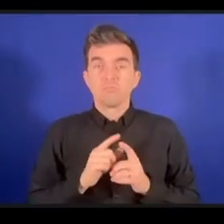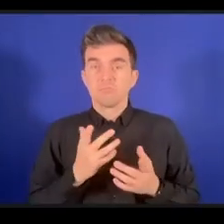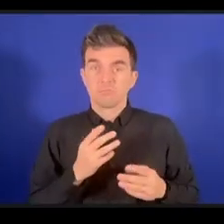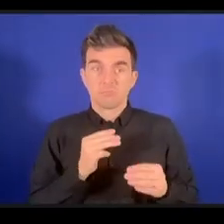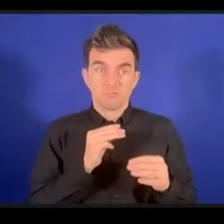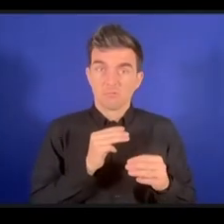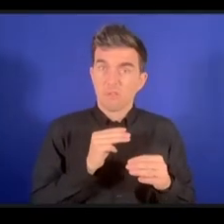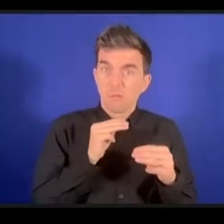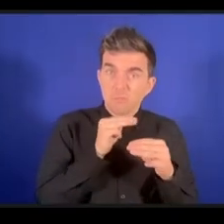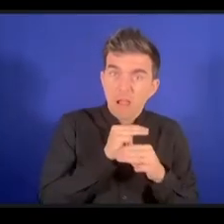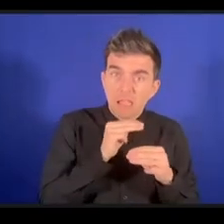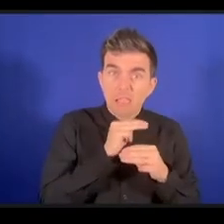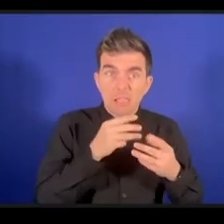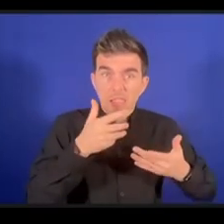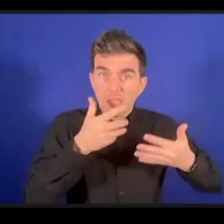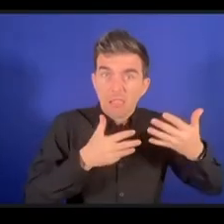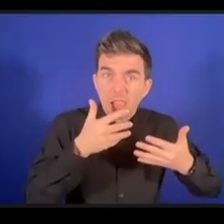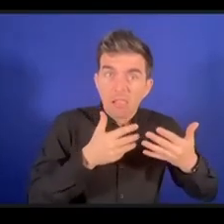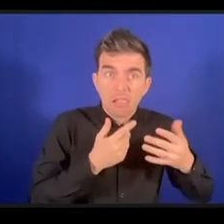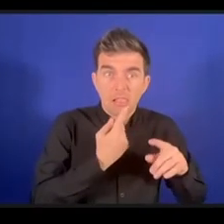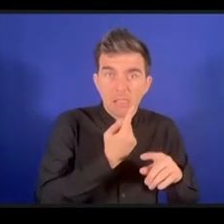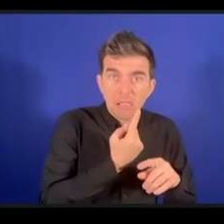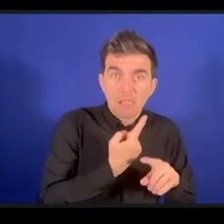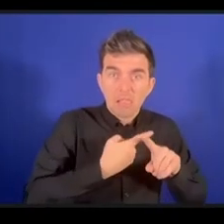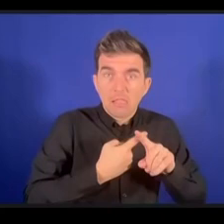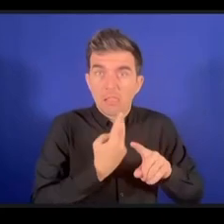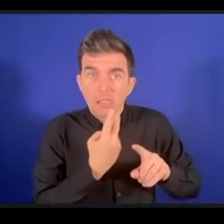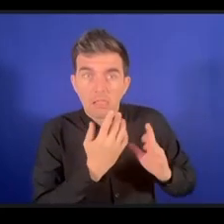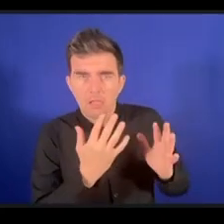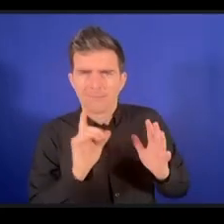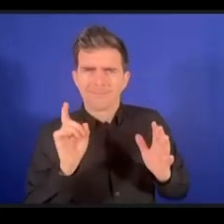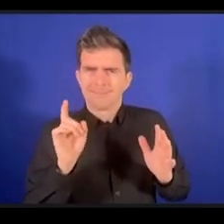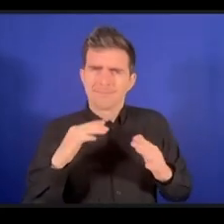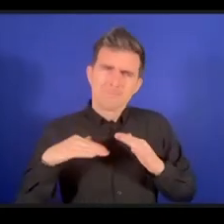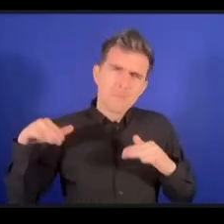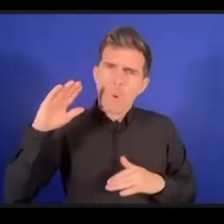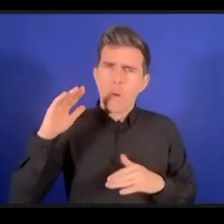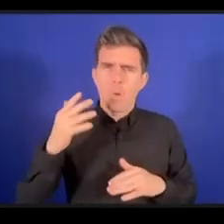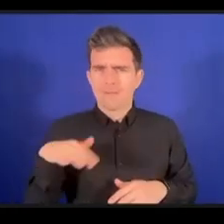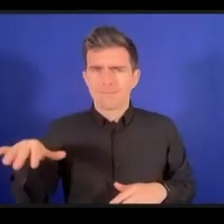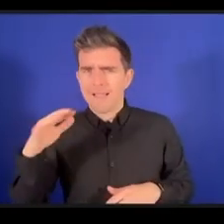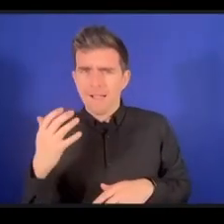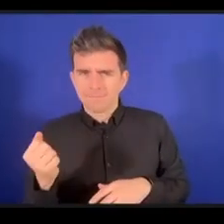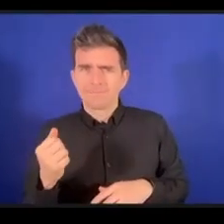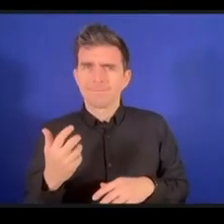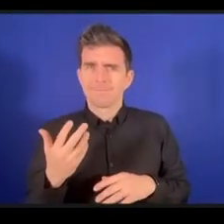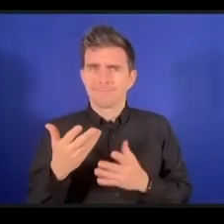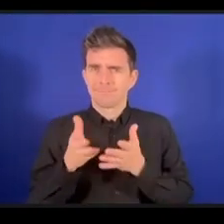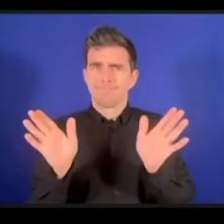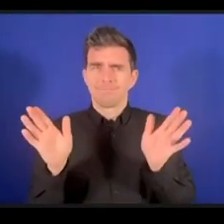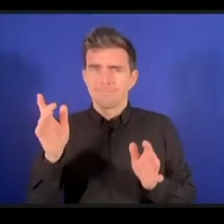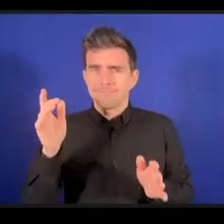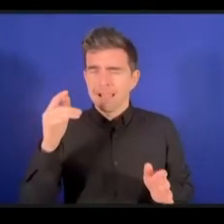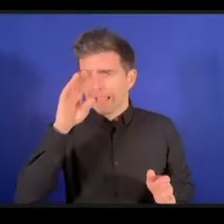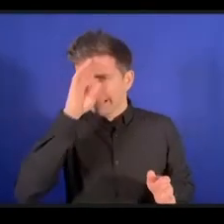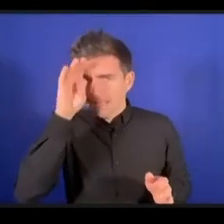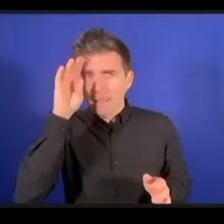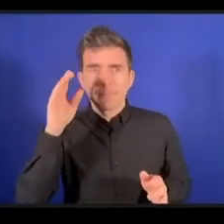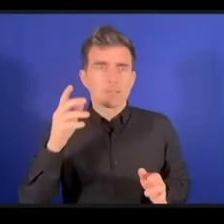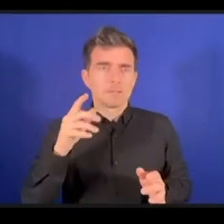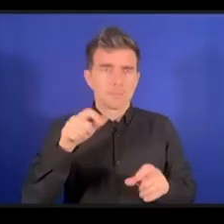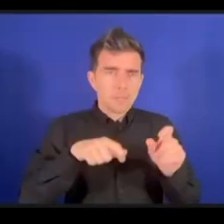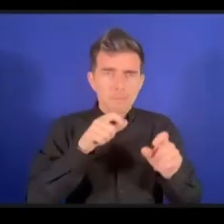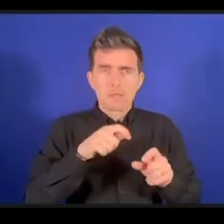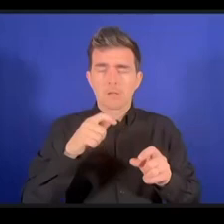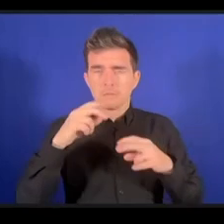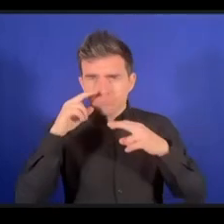工作呢，是让那些残障人士来帮助我们，特别是帮助软件的开发